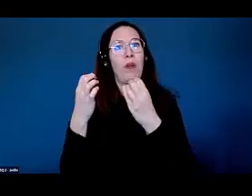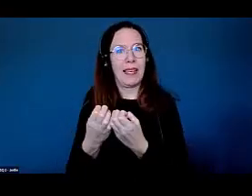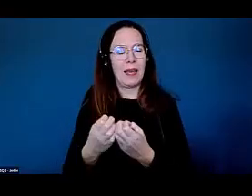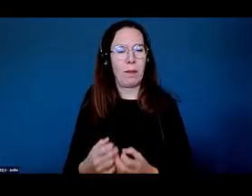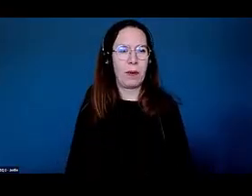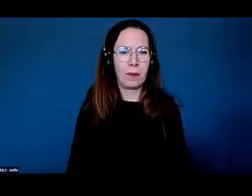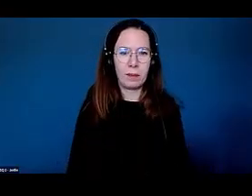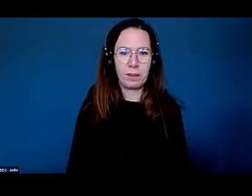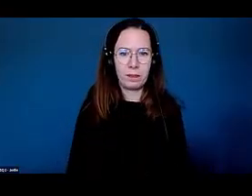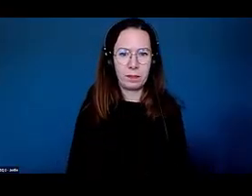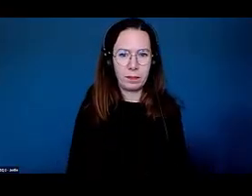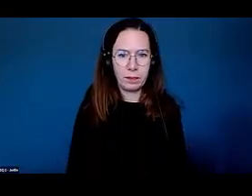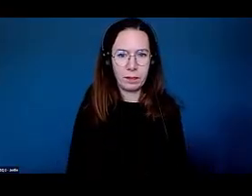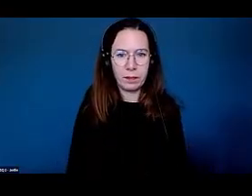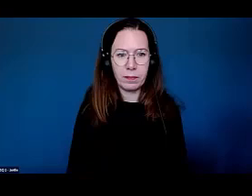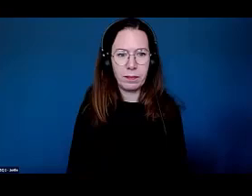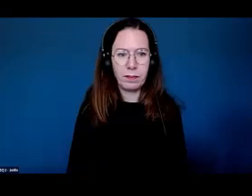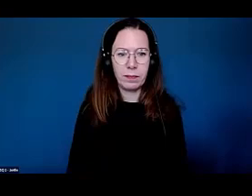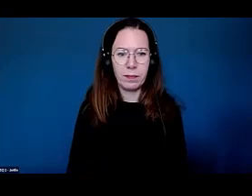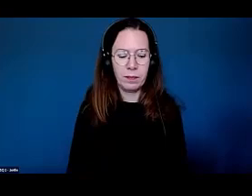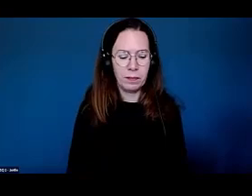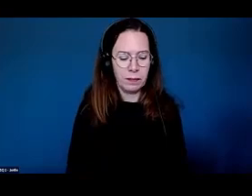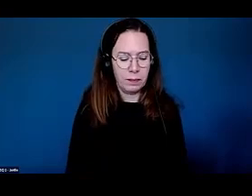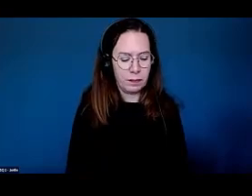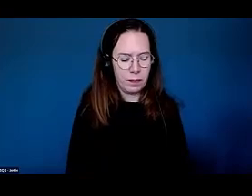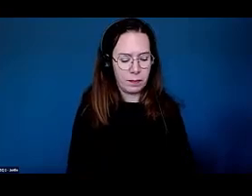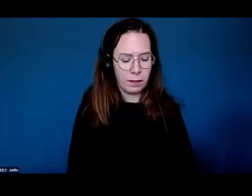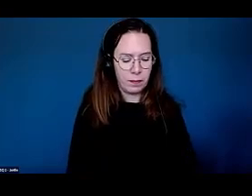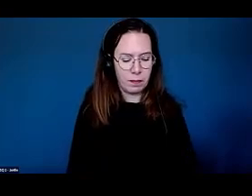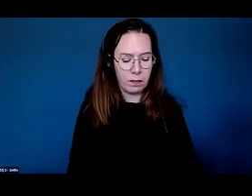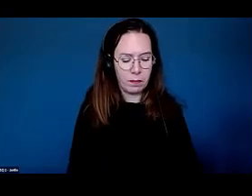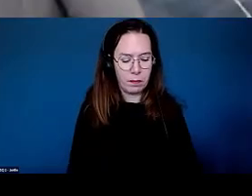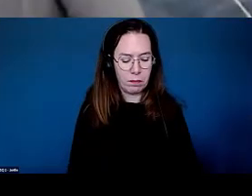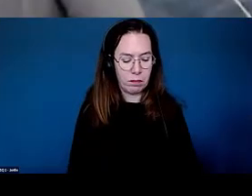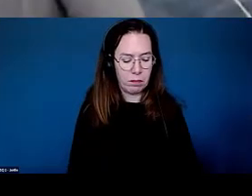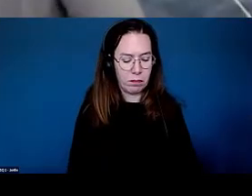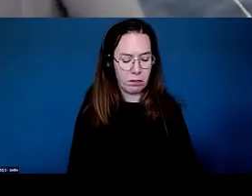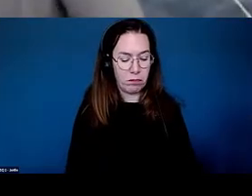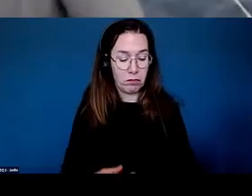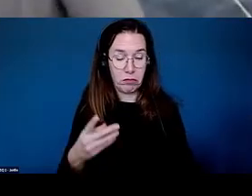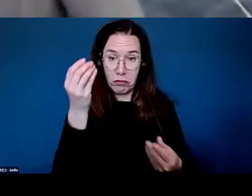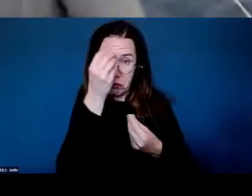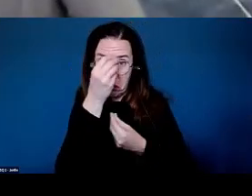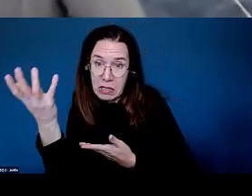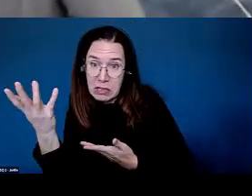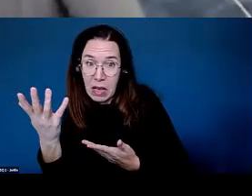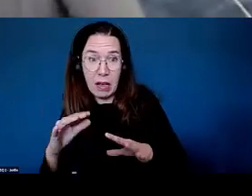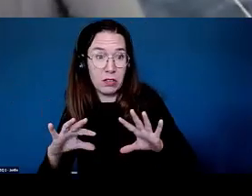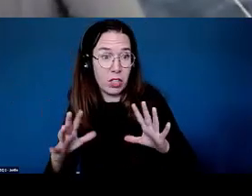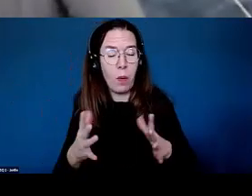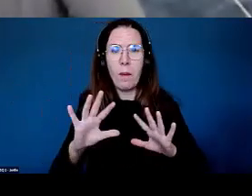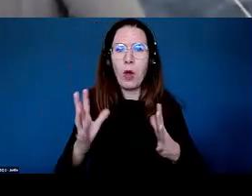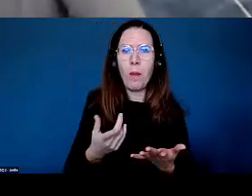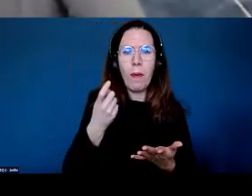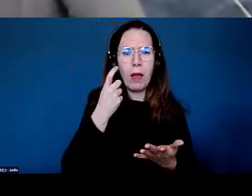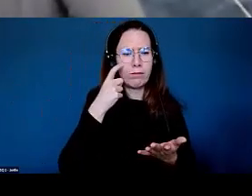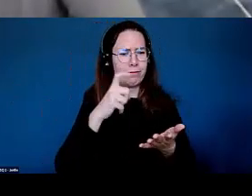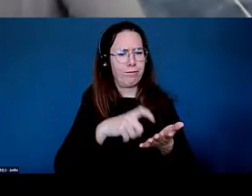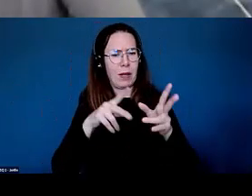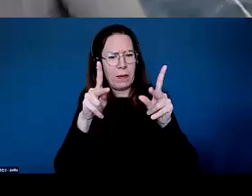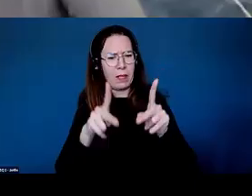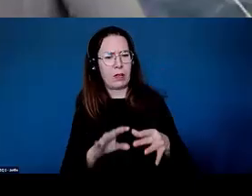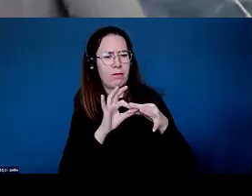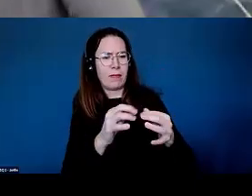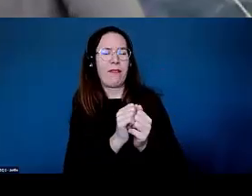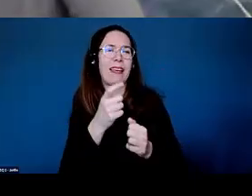pour l'équipe. Est-ce que il s'agit de transmettre un message? Comment est-ce qu'on reconnaît les personnes